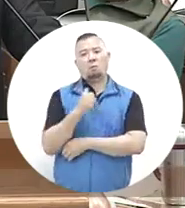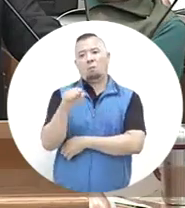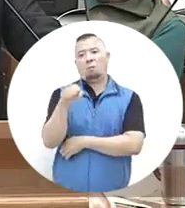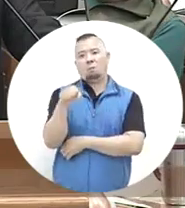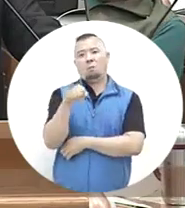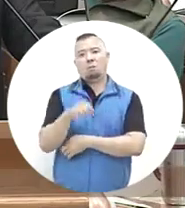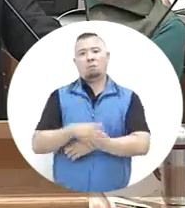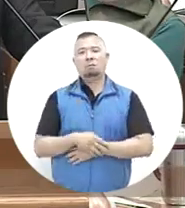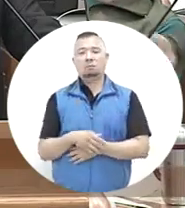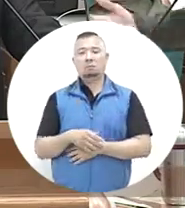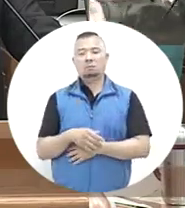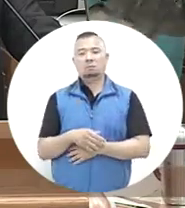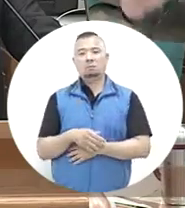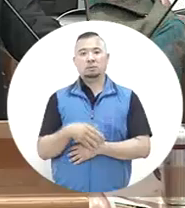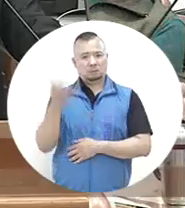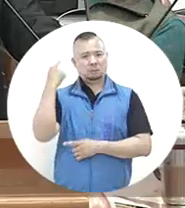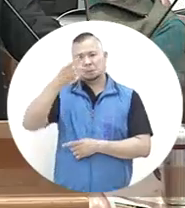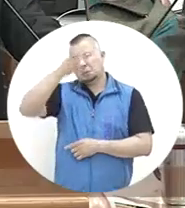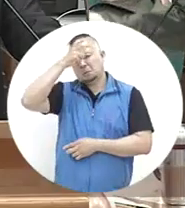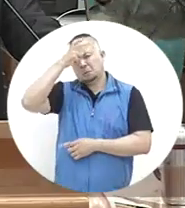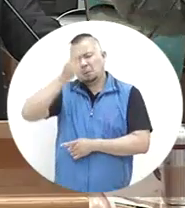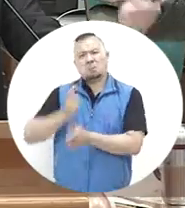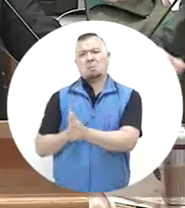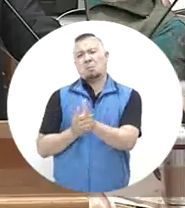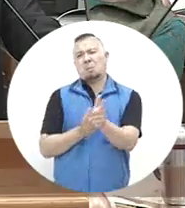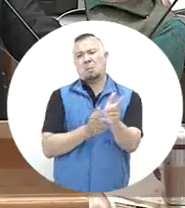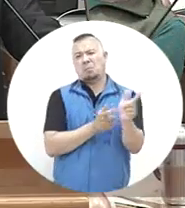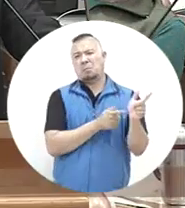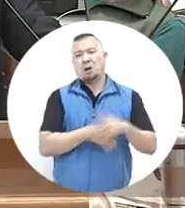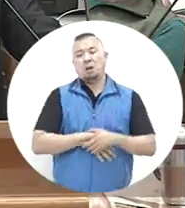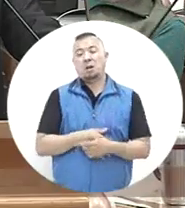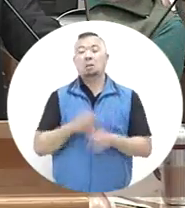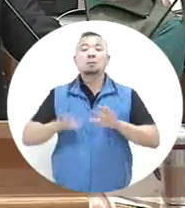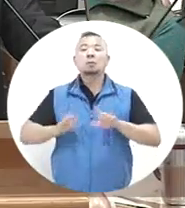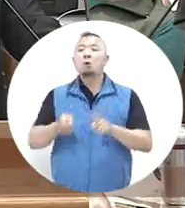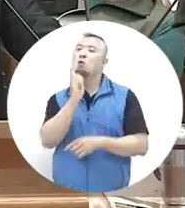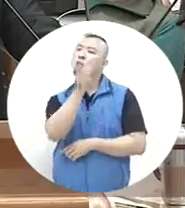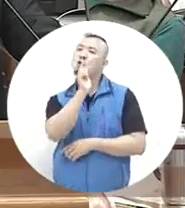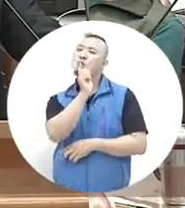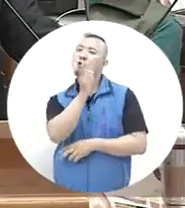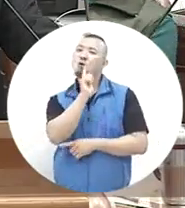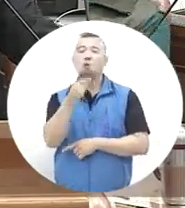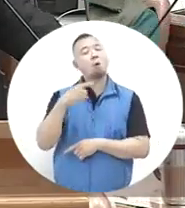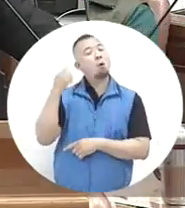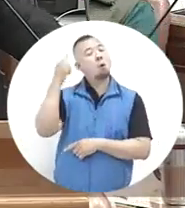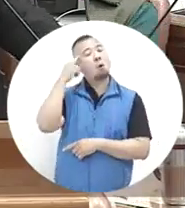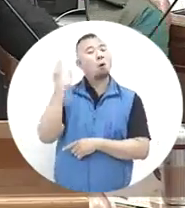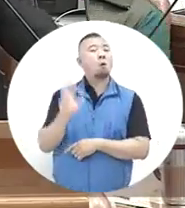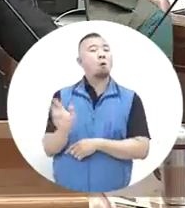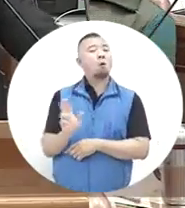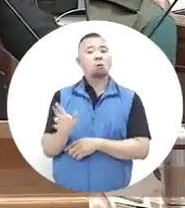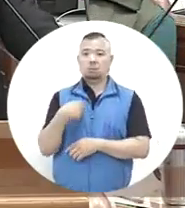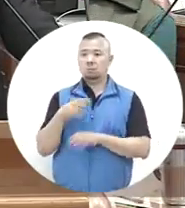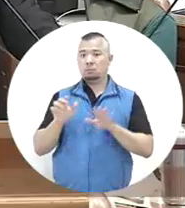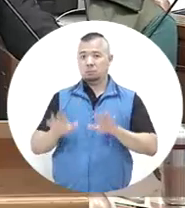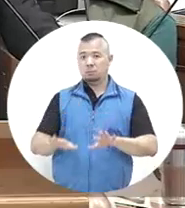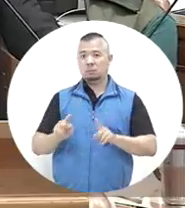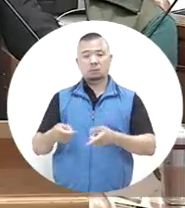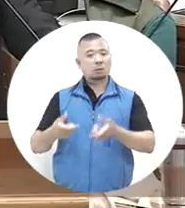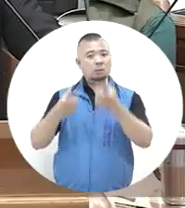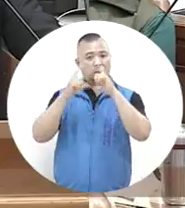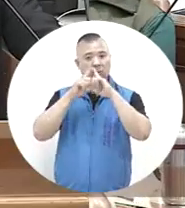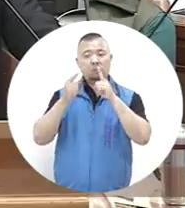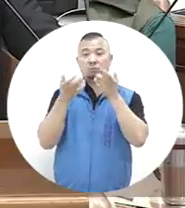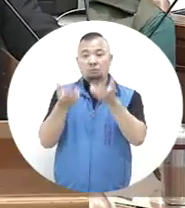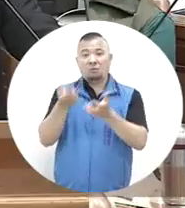弹雨都经过了，这种言语你当然一点都不在乎，但是我们回归重点跟题目，